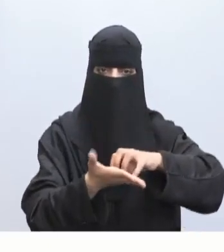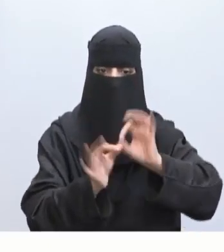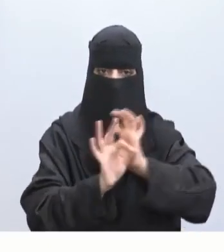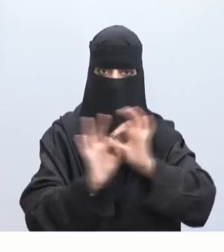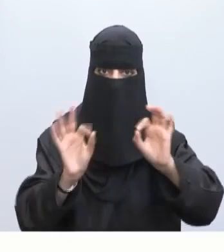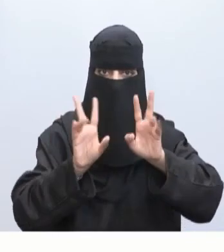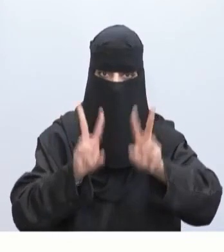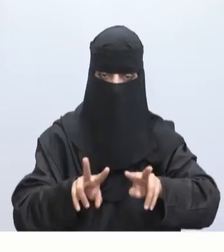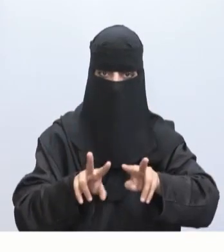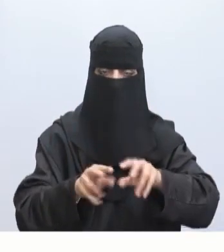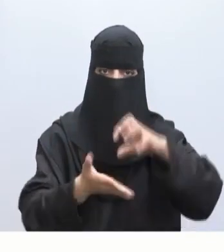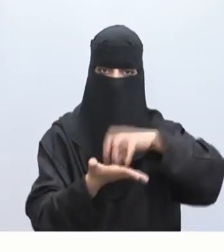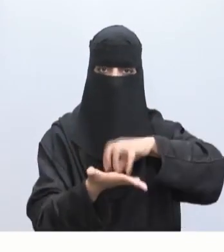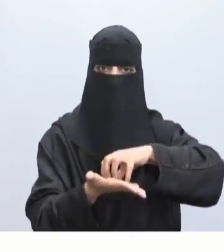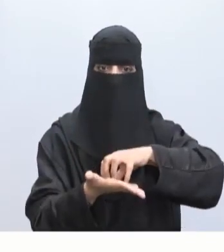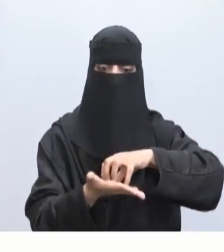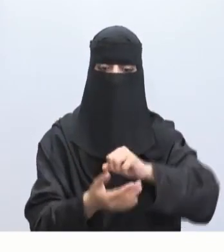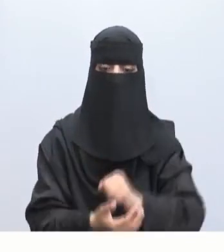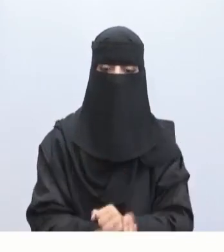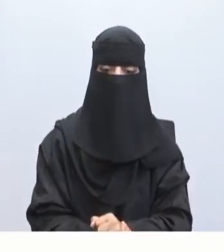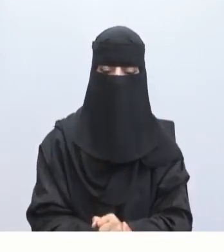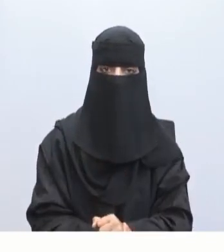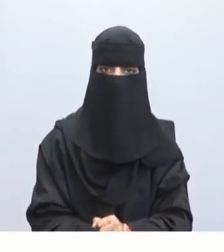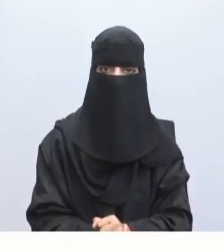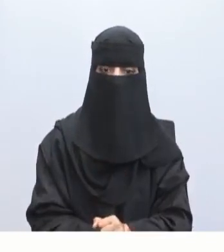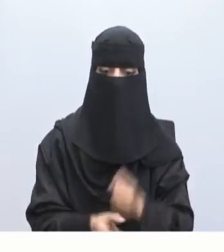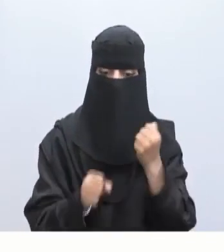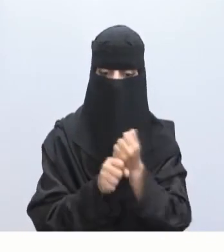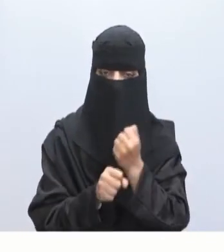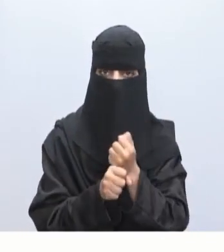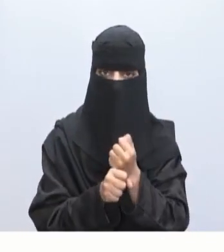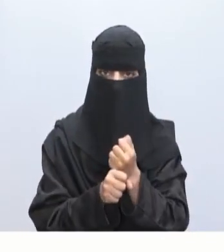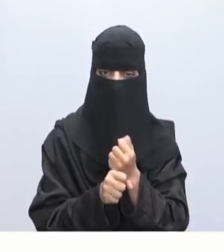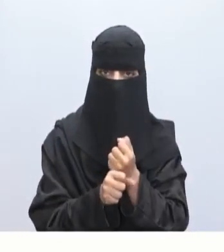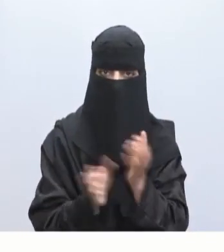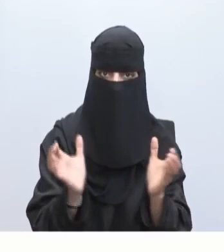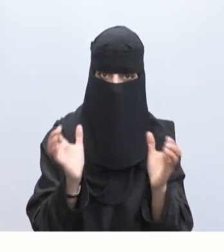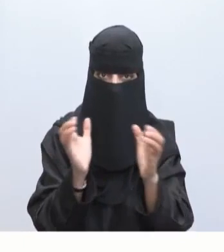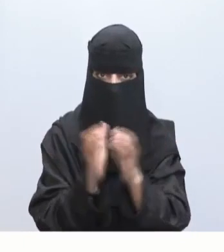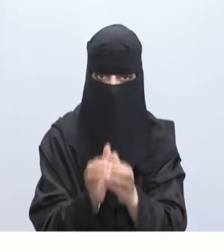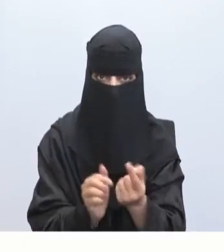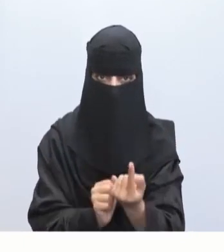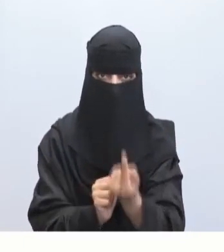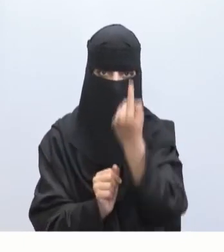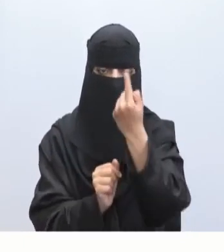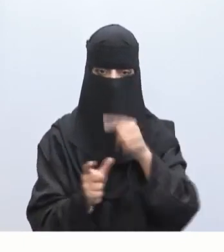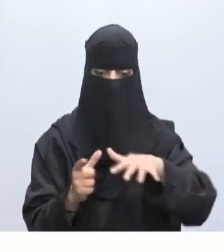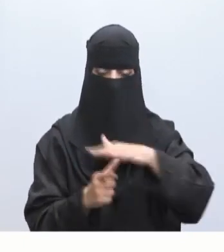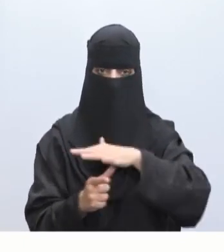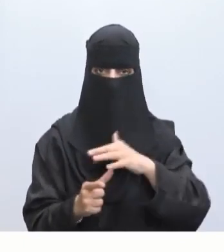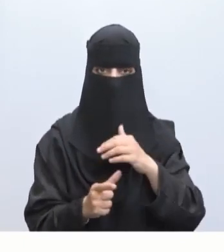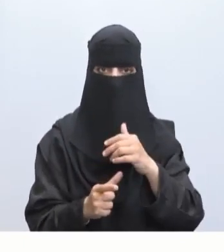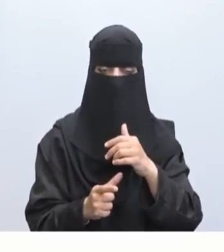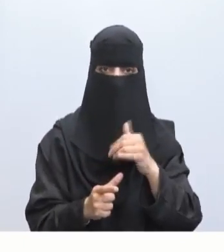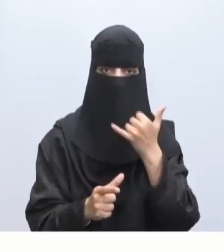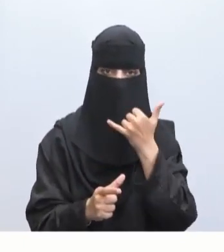السعوديه في المنطقه منها العمل على توحيد شبه الجزيره العربيه